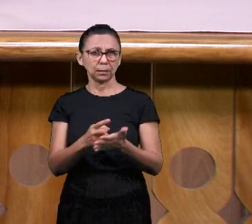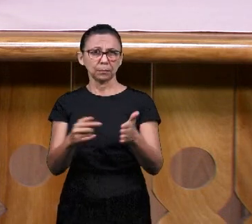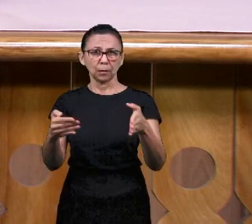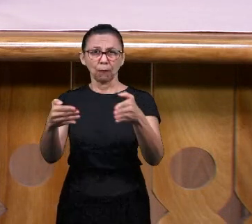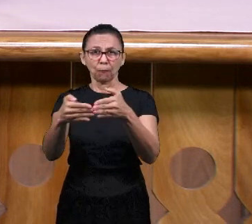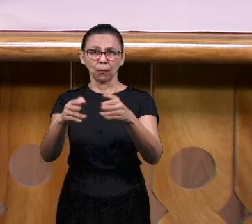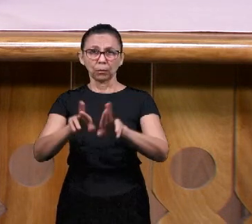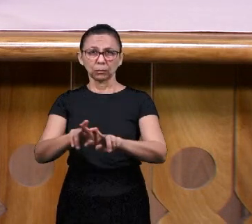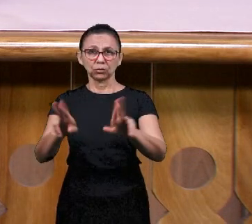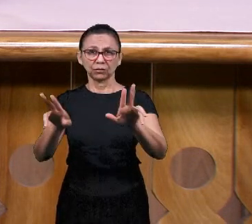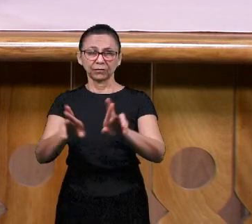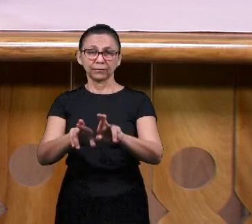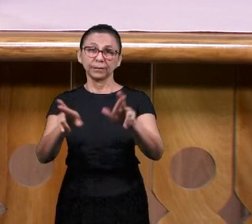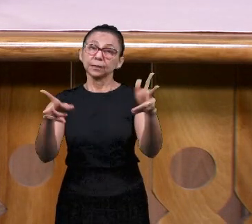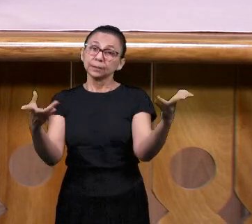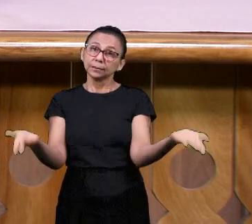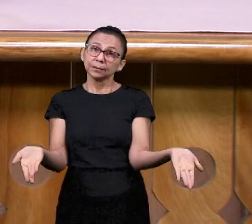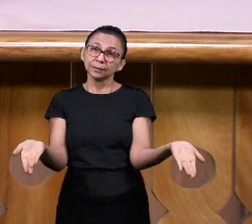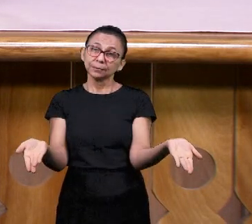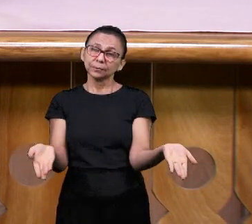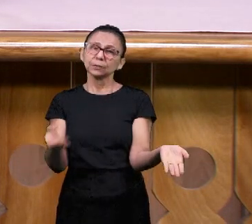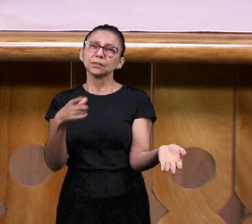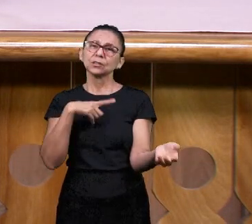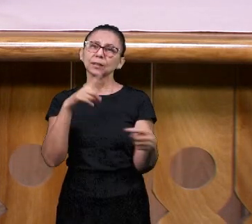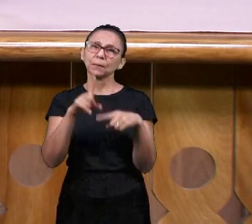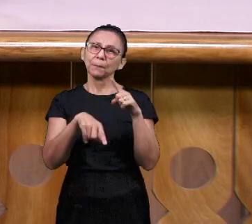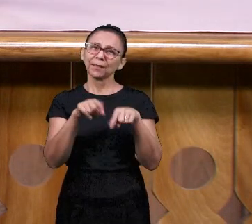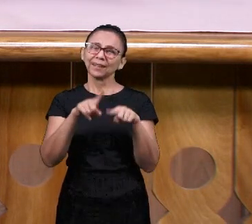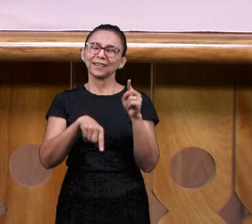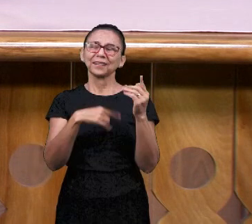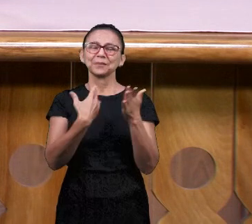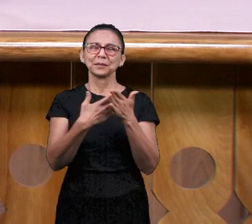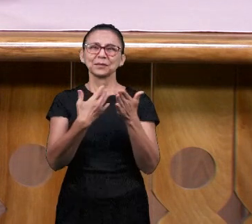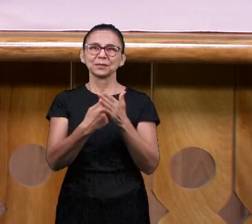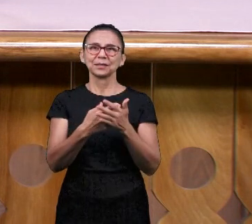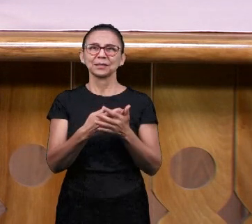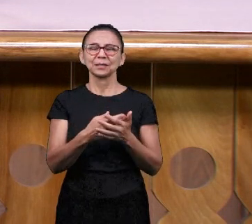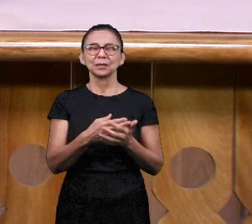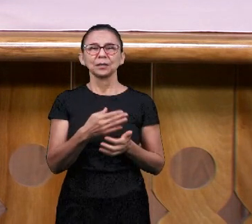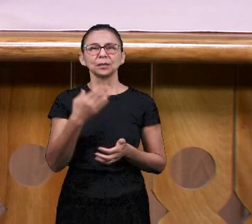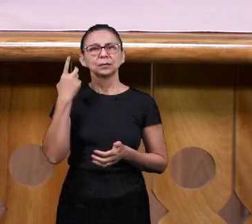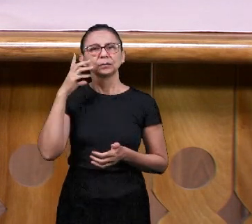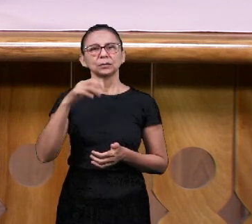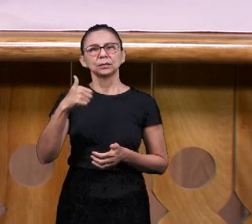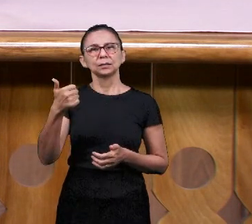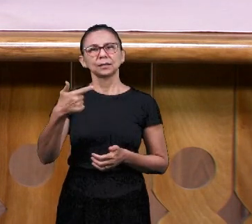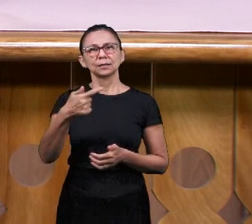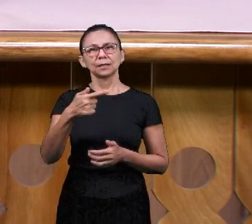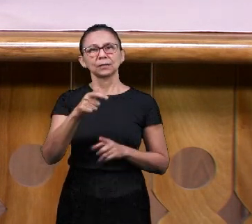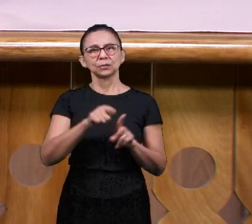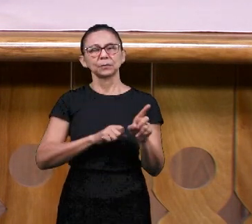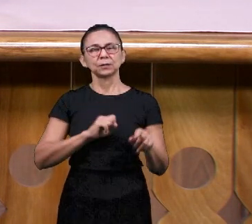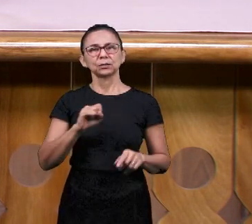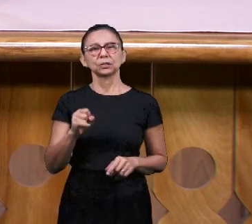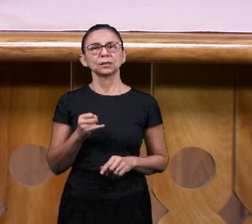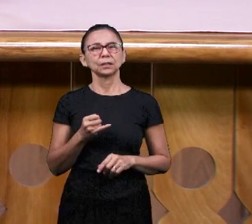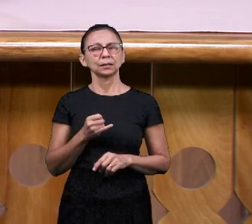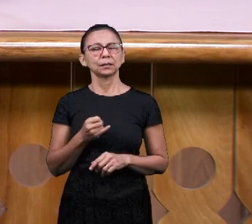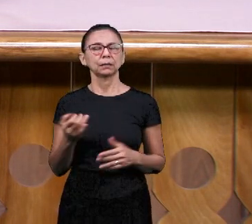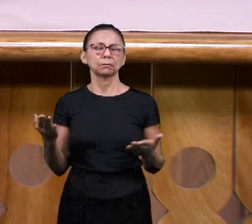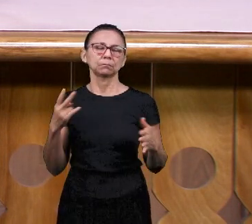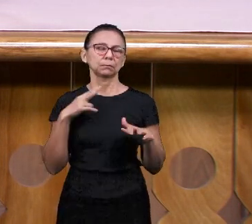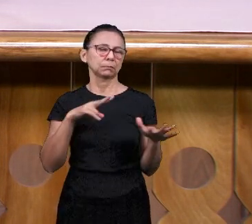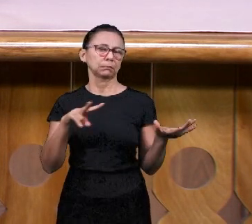situations différentes, donc les frères et sœurs ont déjà le matériel pour étudier pour dimanche 17. Mais cette semaine, dans